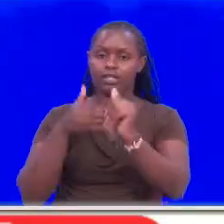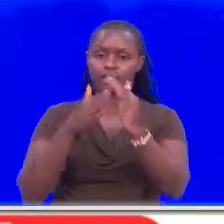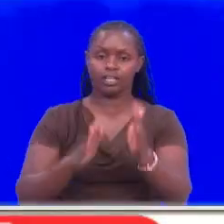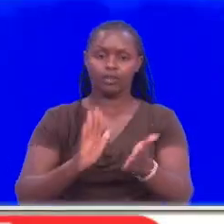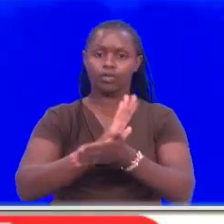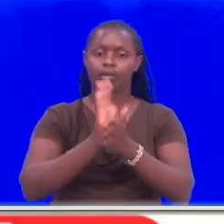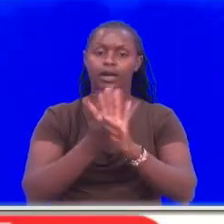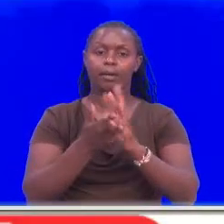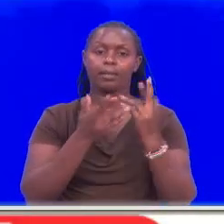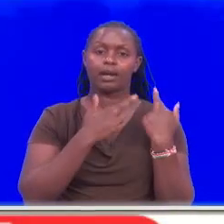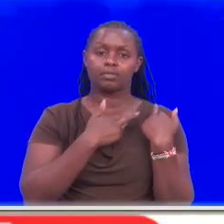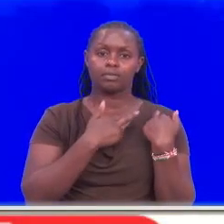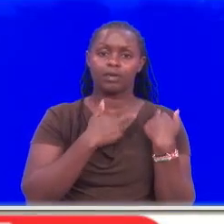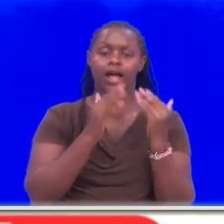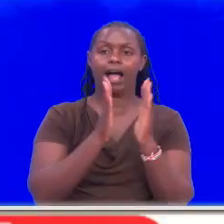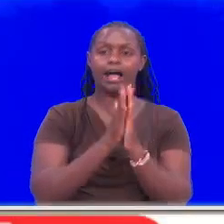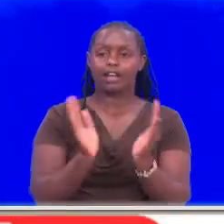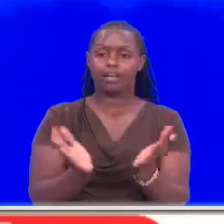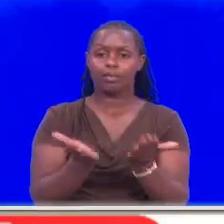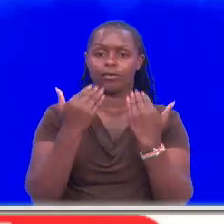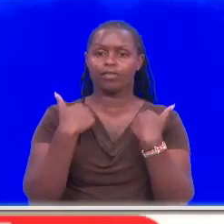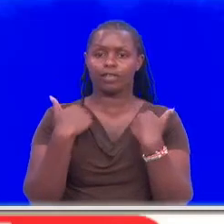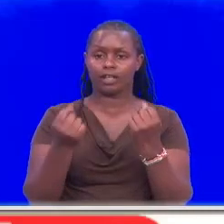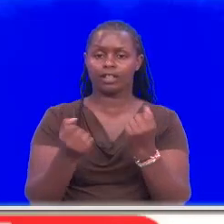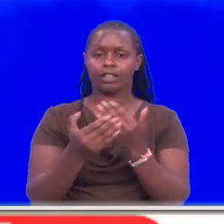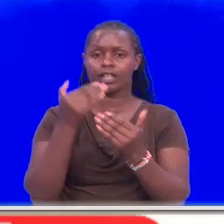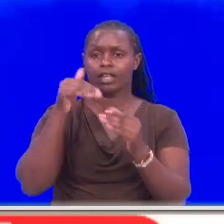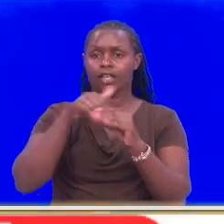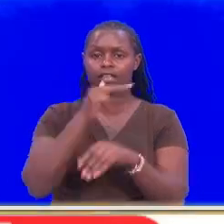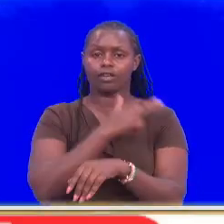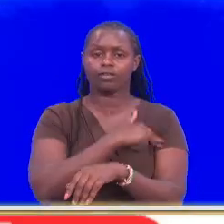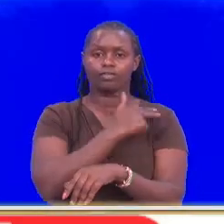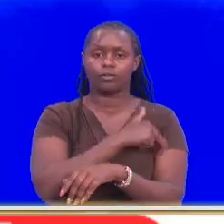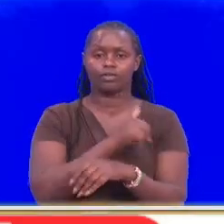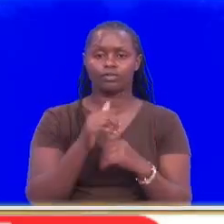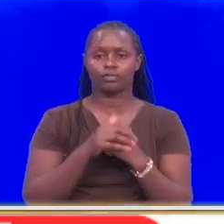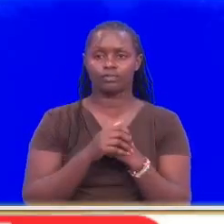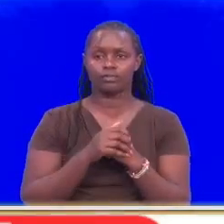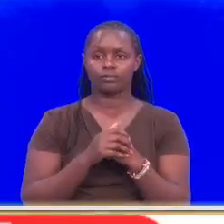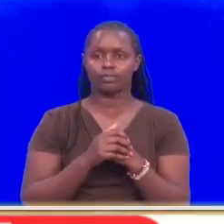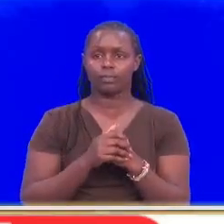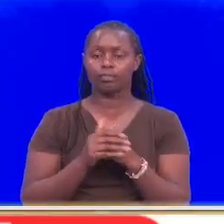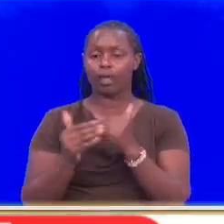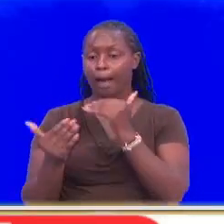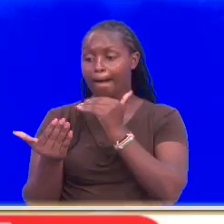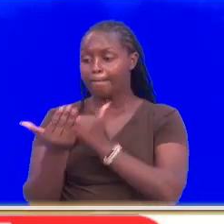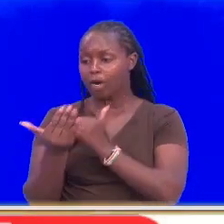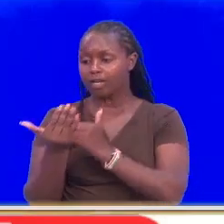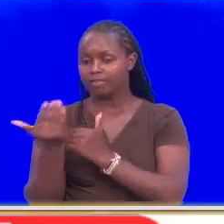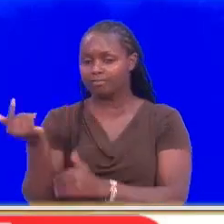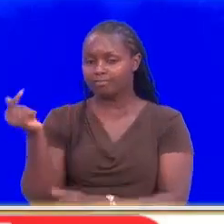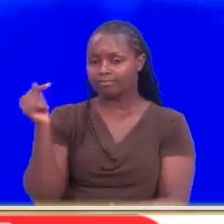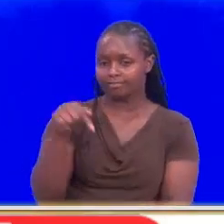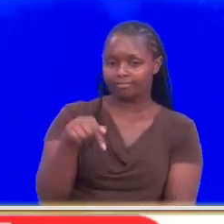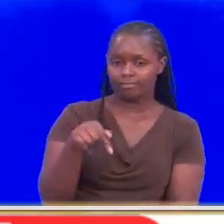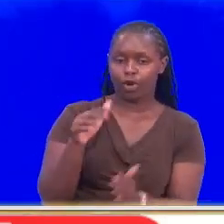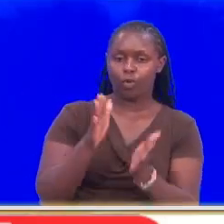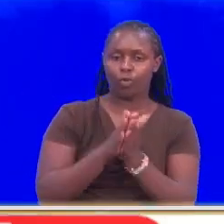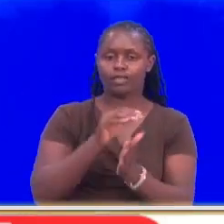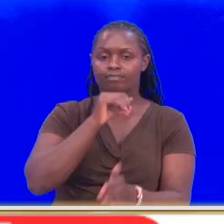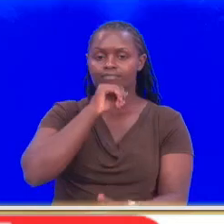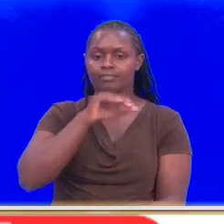responsibility and improve health care at the hospital. Hapa asubuhi, kwa nimemleta kijana